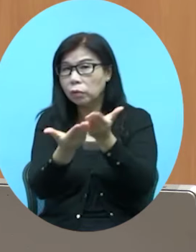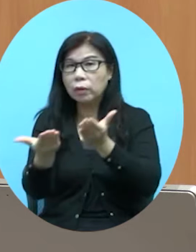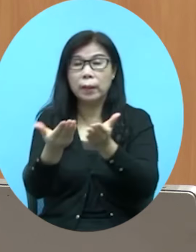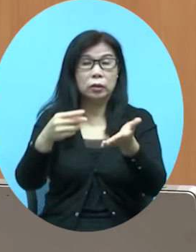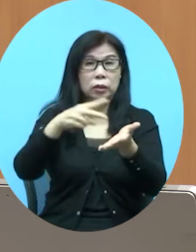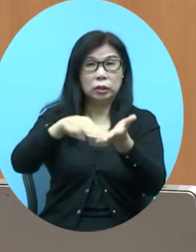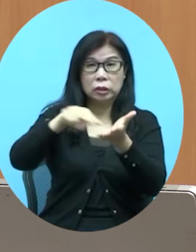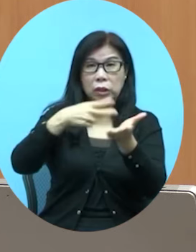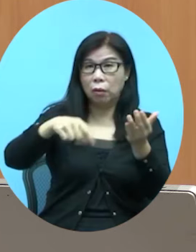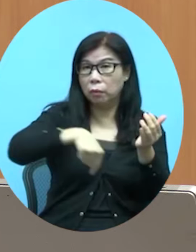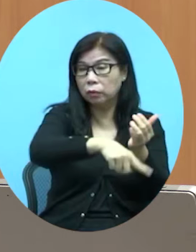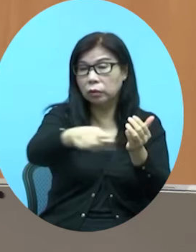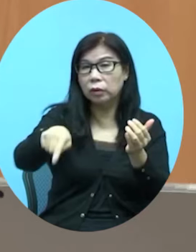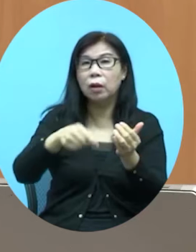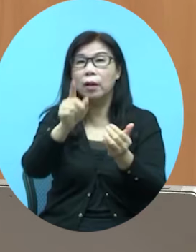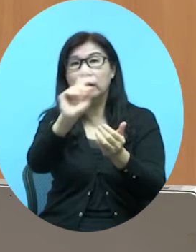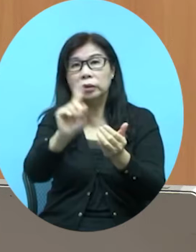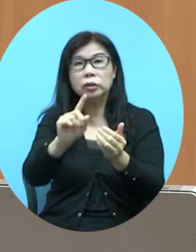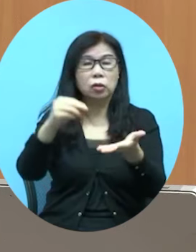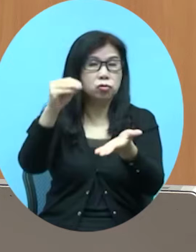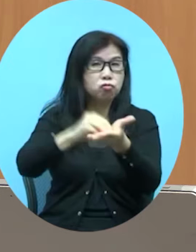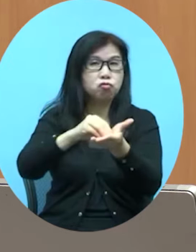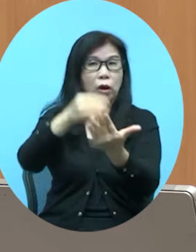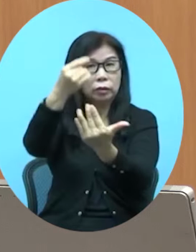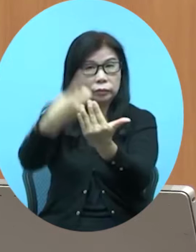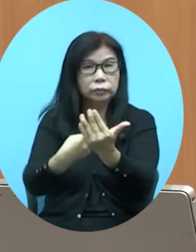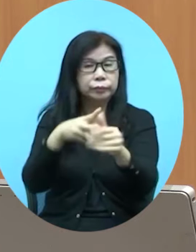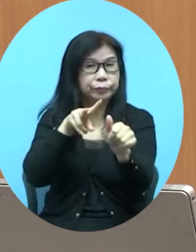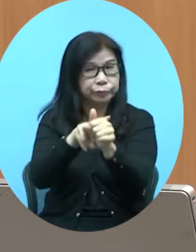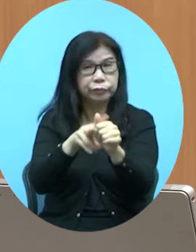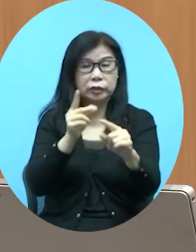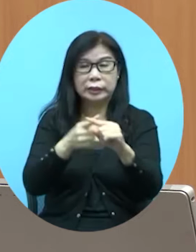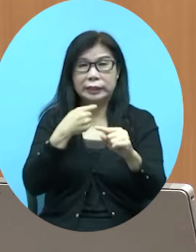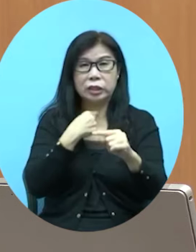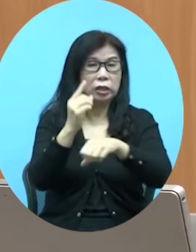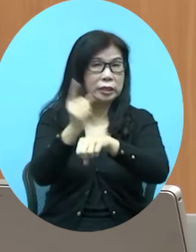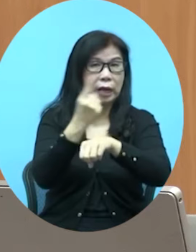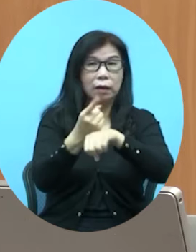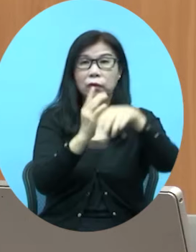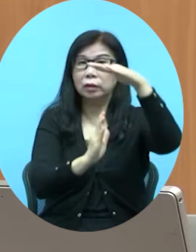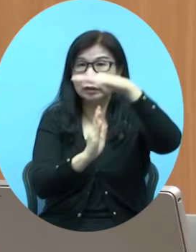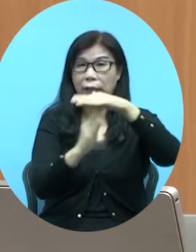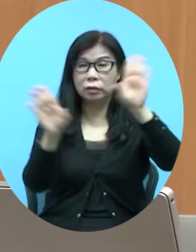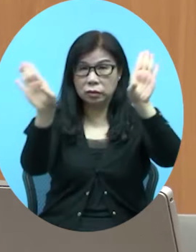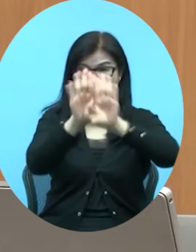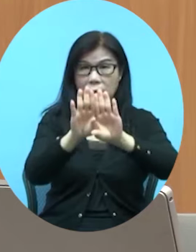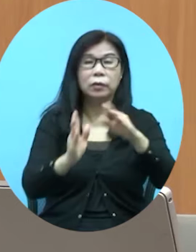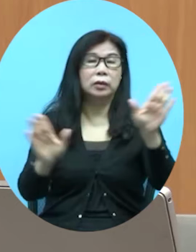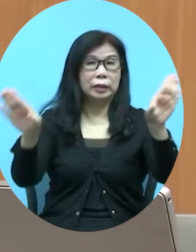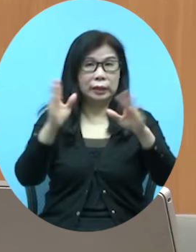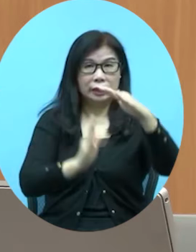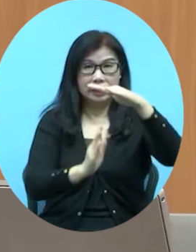舞场所你会用什么规例要他们暂停停业另外